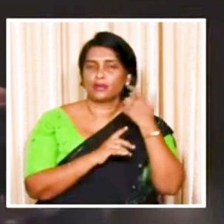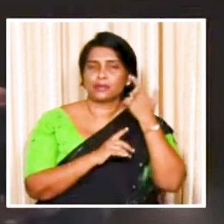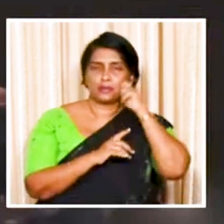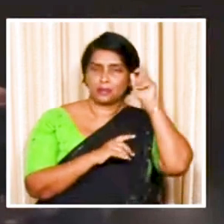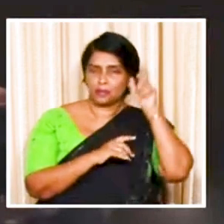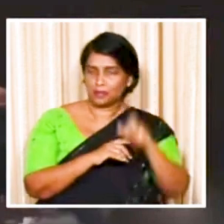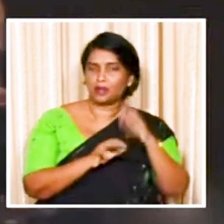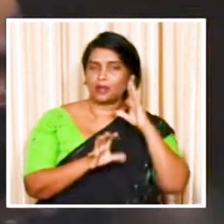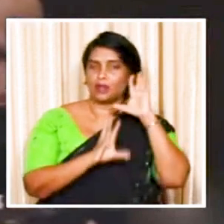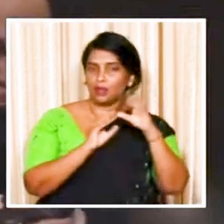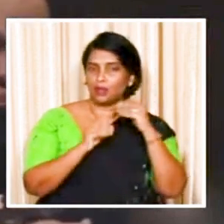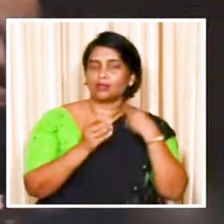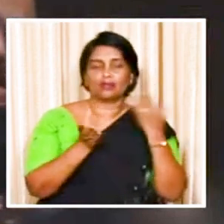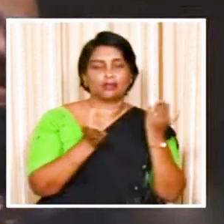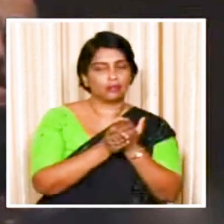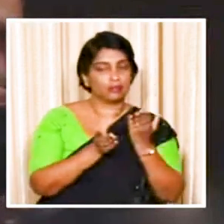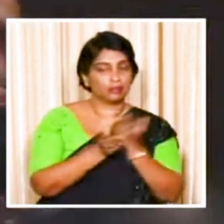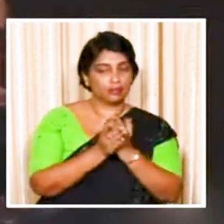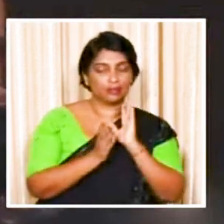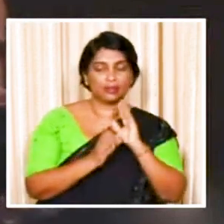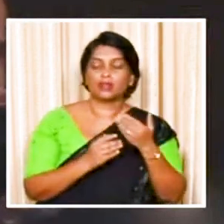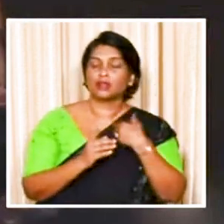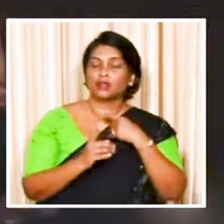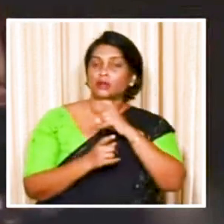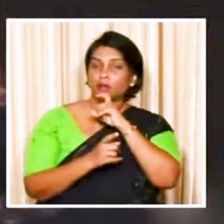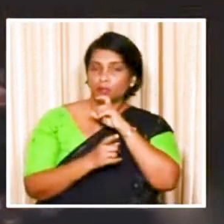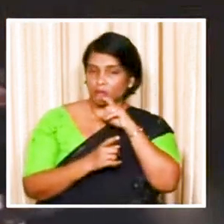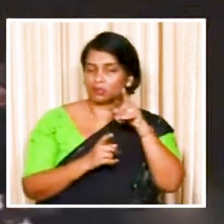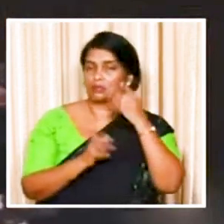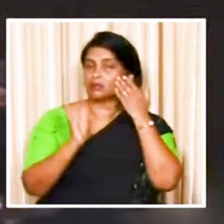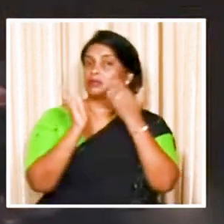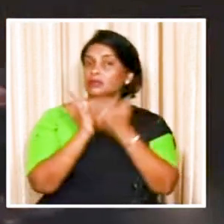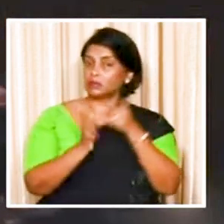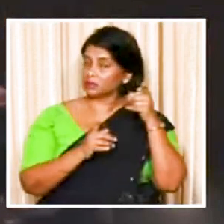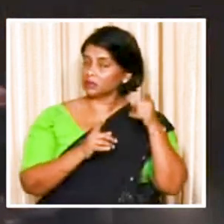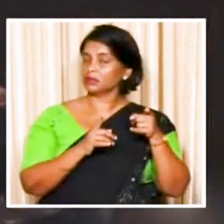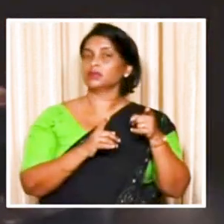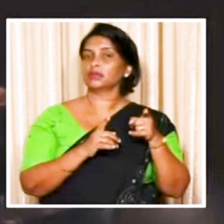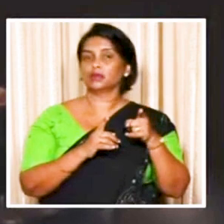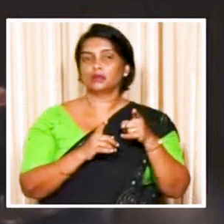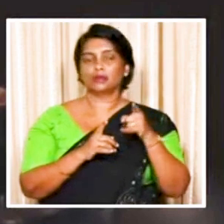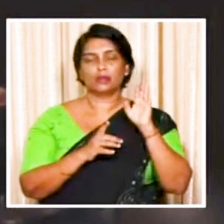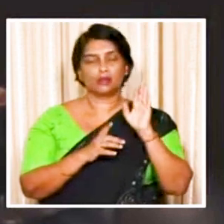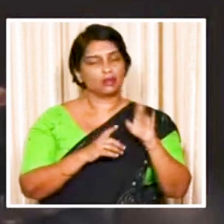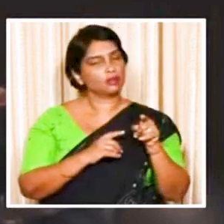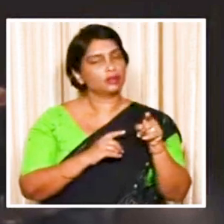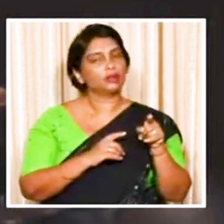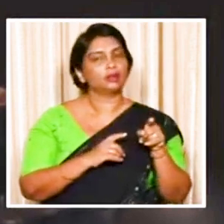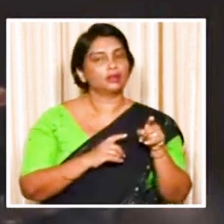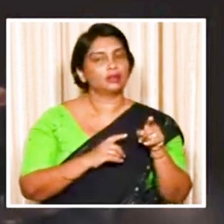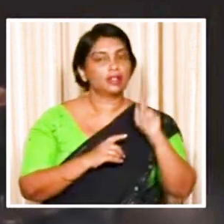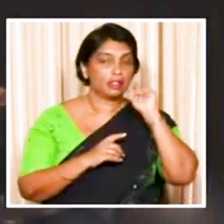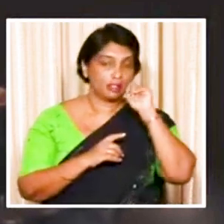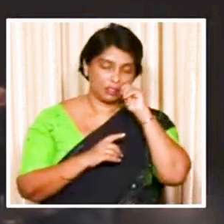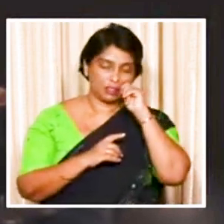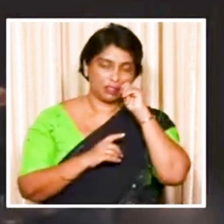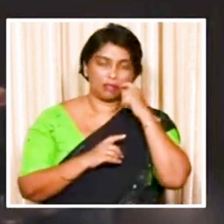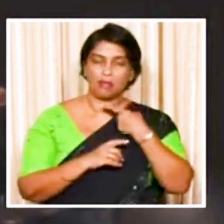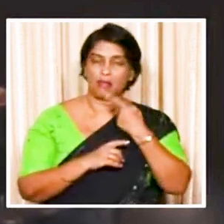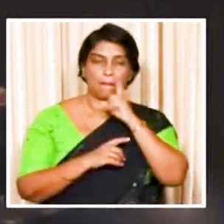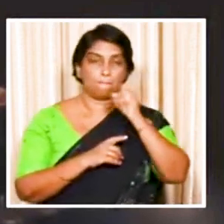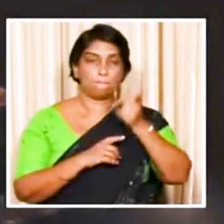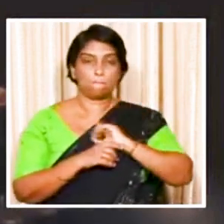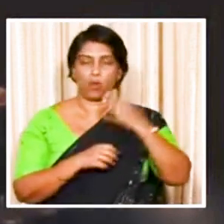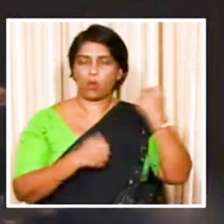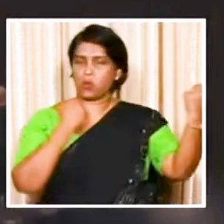சேகரித்தபோது நீதிமன்றத்தின் முன்பாக அவரது தந்தையாரால் என் மீது தாக்குதல் மேற்கொள்ளப்பட்டது. இத்தாக்குதல் தொடர்பில் என்னால் கிளிநொச்சி போலீஸ்